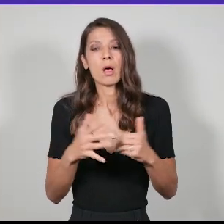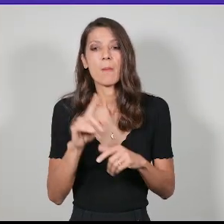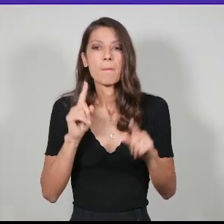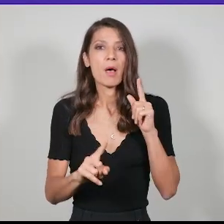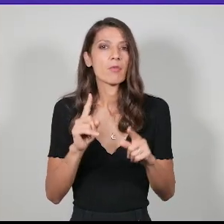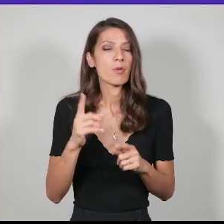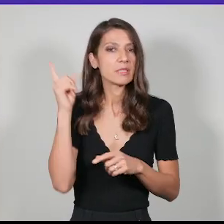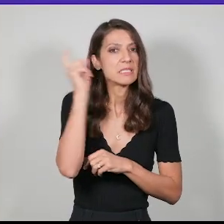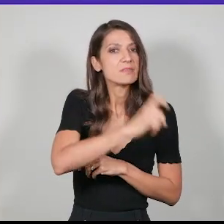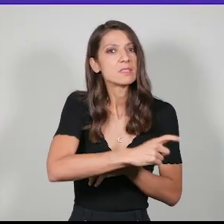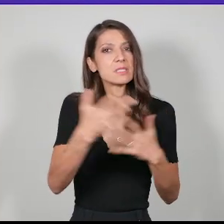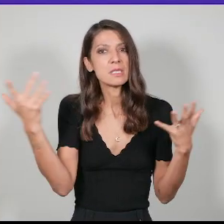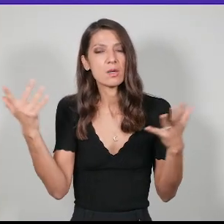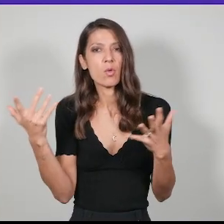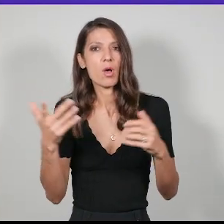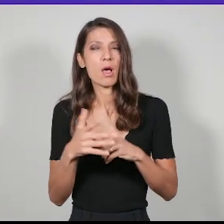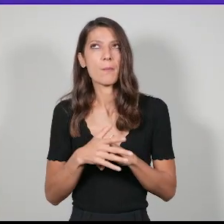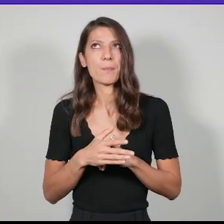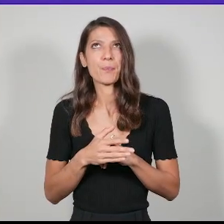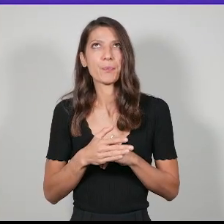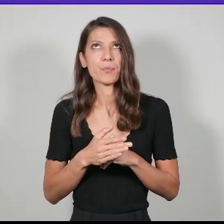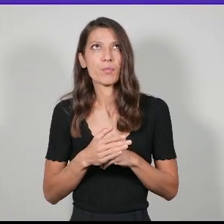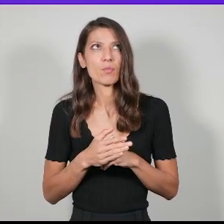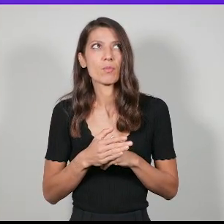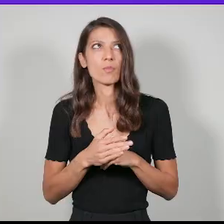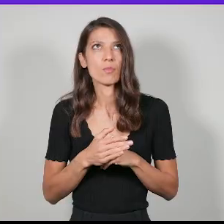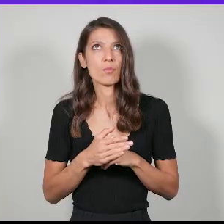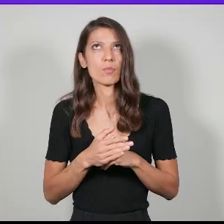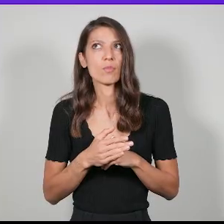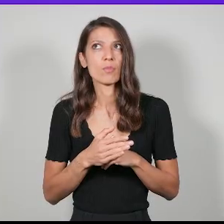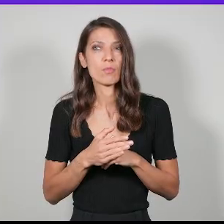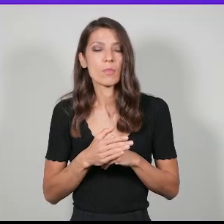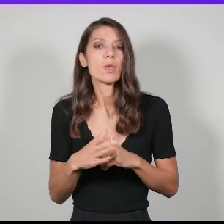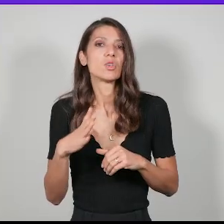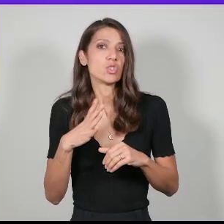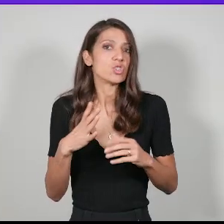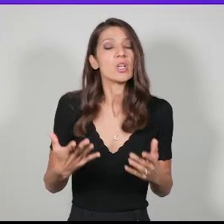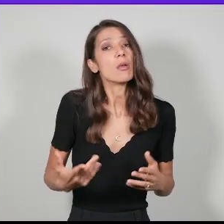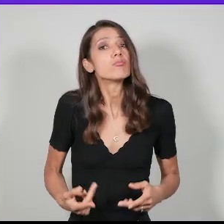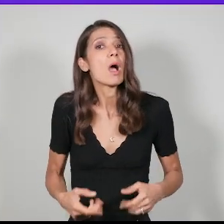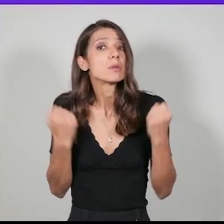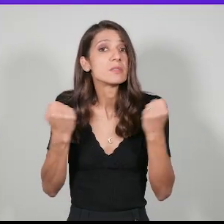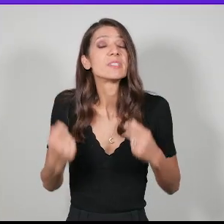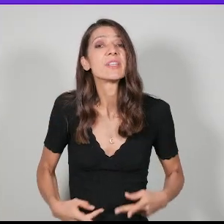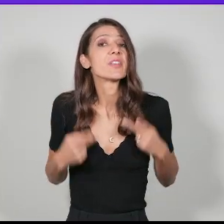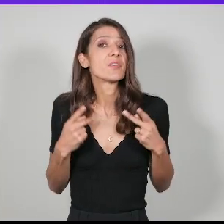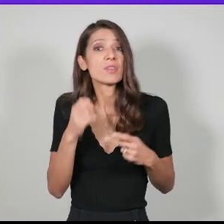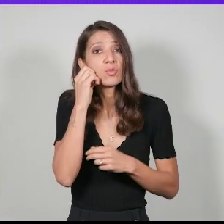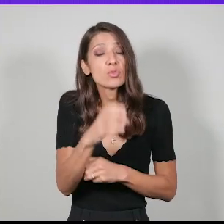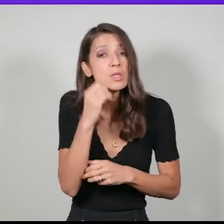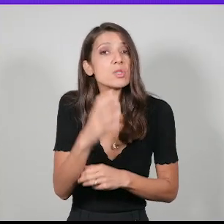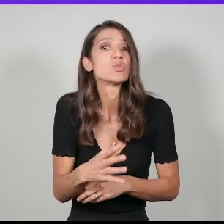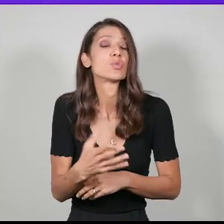dans la façon dont on appréhende l'aide jusqu'à présent, au travers des activités de la vie quotidienne, des activités instrumentales de